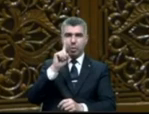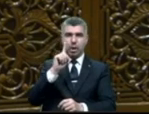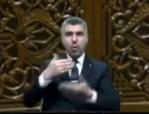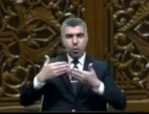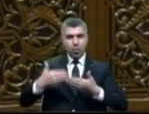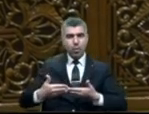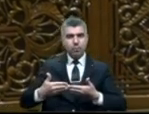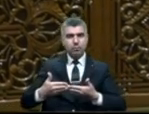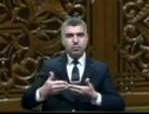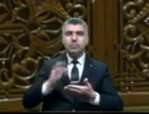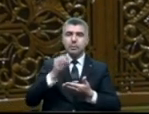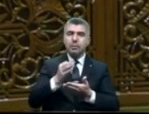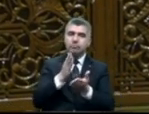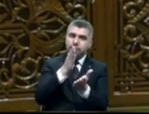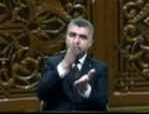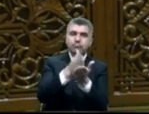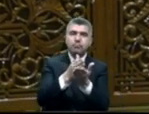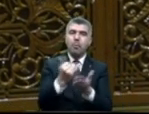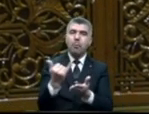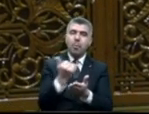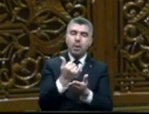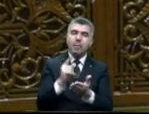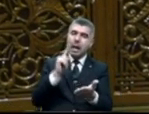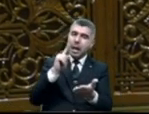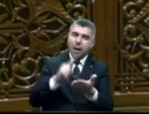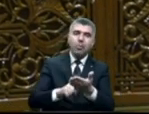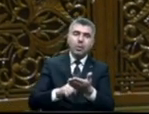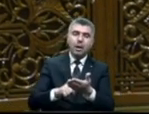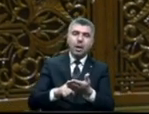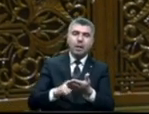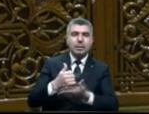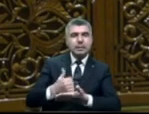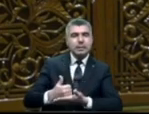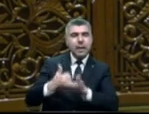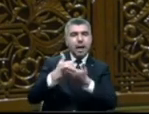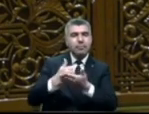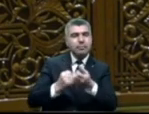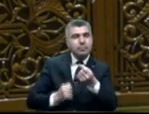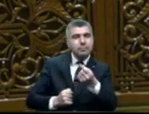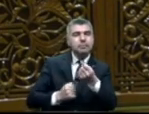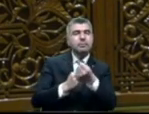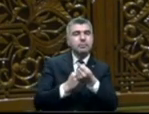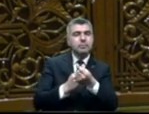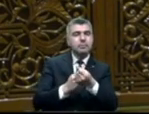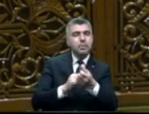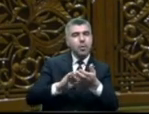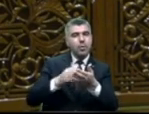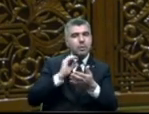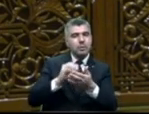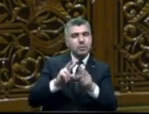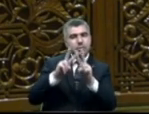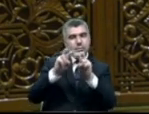هذا التوجه راه في الطريق الصحيح، الا انه خصنا لازم اننا ندعموا بواحد الدراسه اللي هي تكون معمقه باش ما